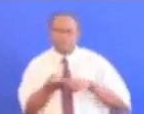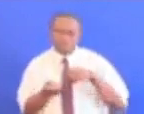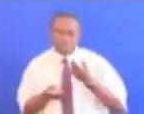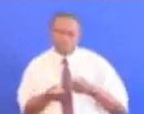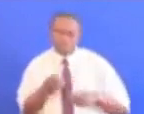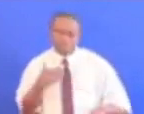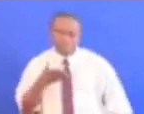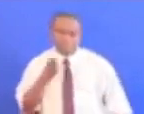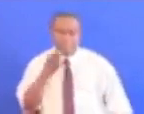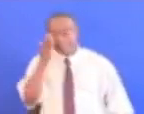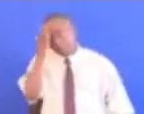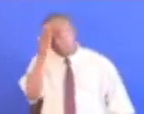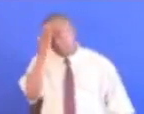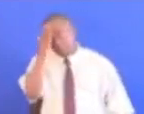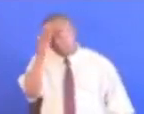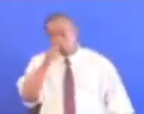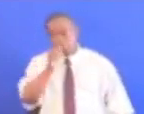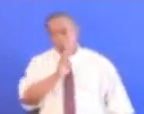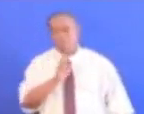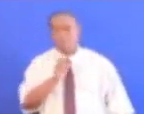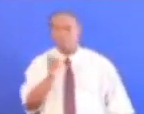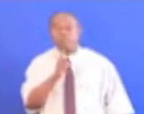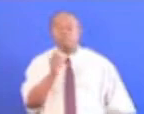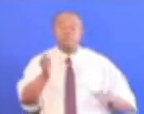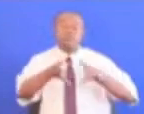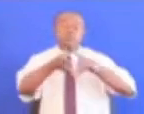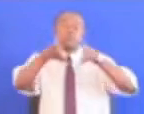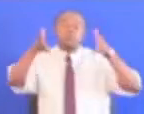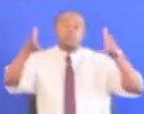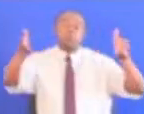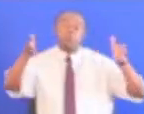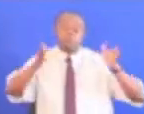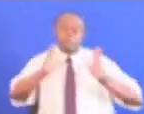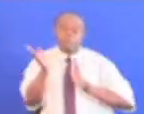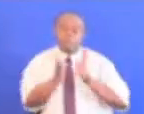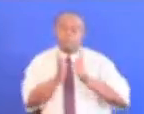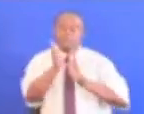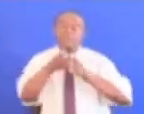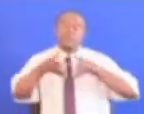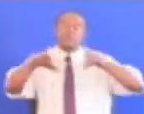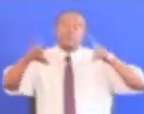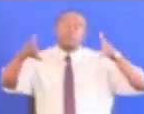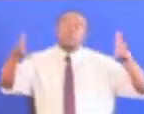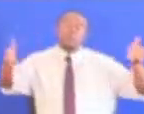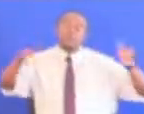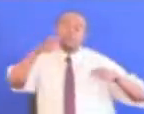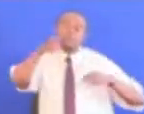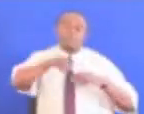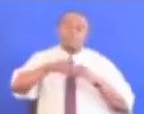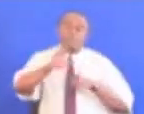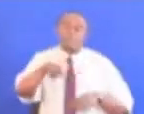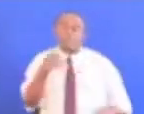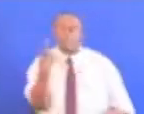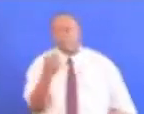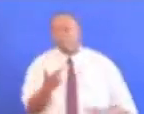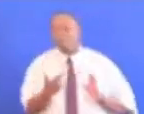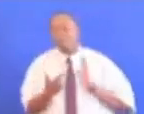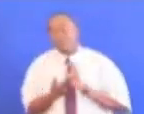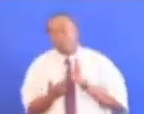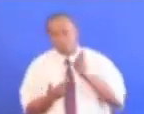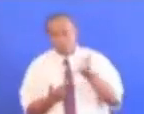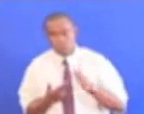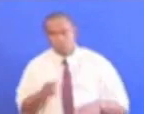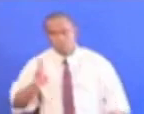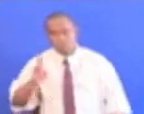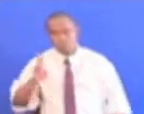vile vile serikali inatambua kwamba kuna wilaya ambazo ni kubwa na jiografia yake ni kubwa na zina majimbo zaidi ya moja. Nitoe tu mfano hiyo wilaya ya Uyui, lakini